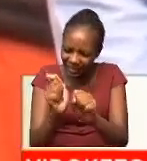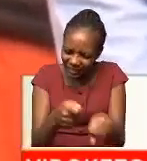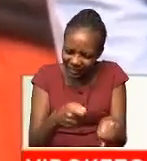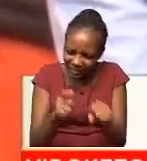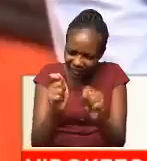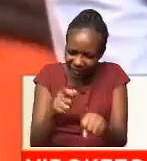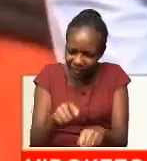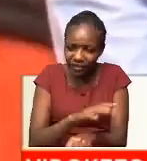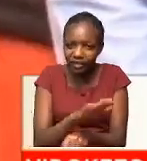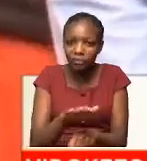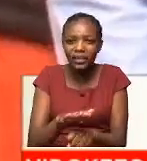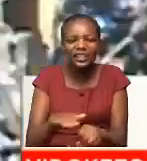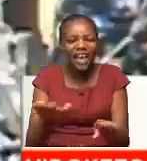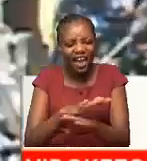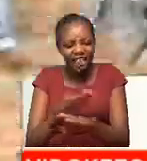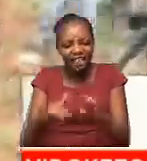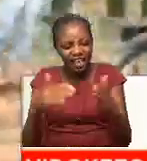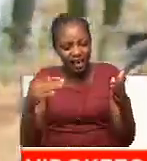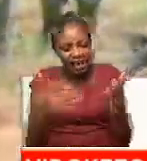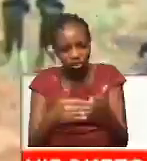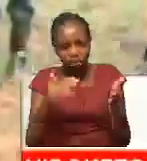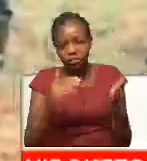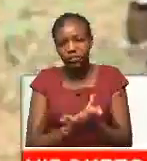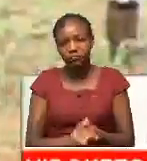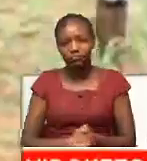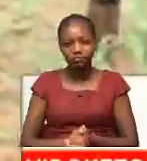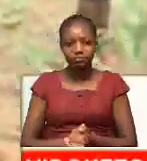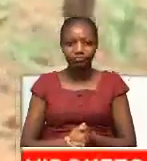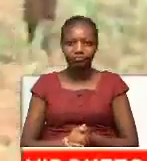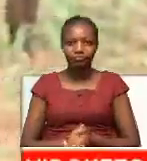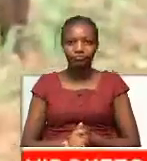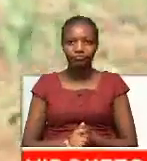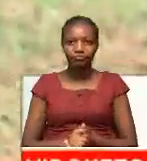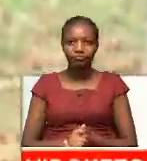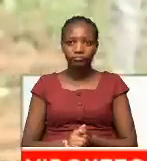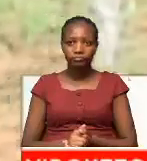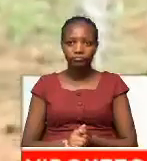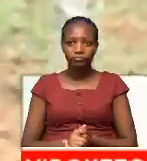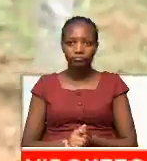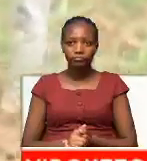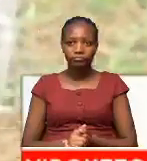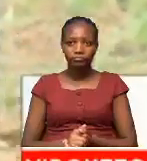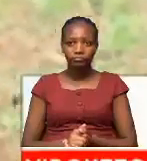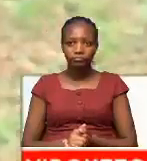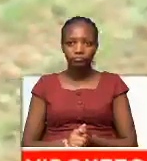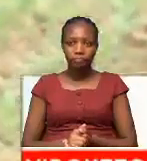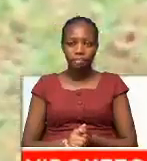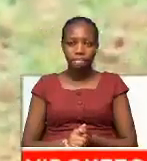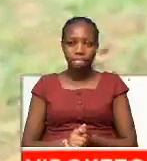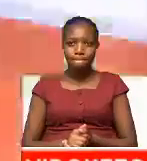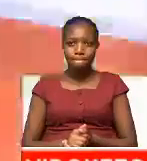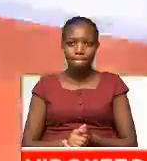shaft yote imefungwa. Mulindi Kerry, TV 47, Kakamega.